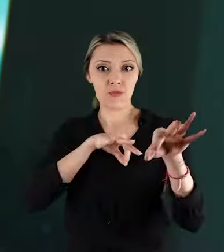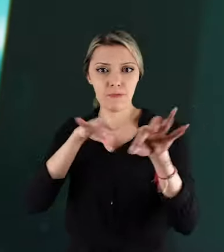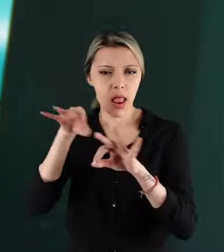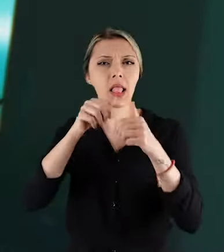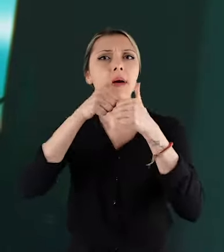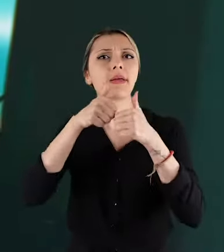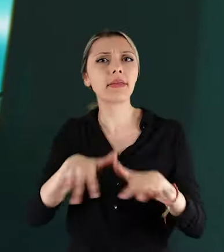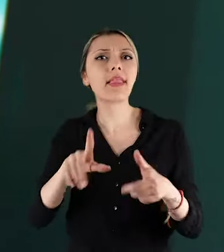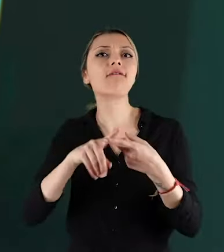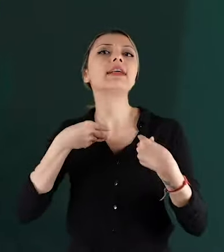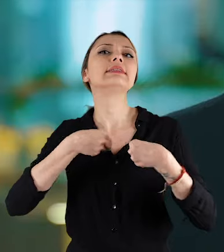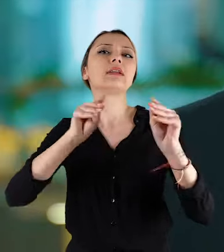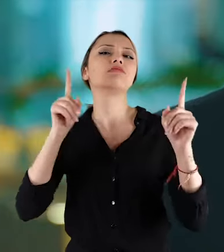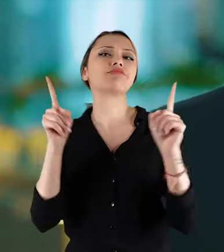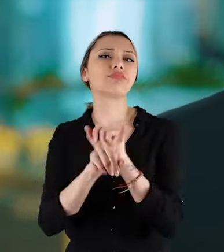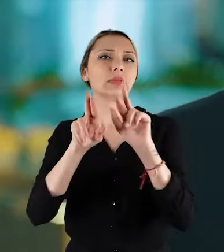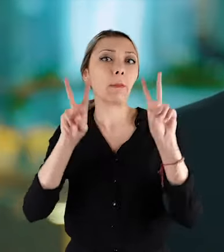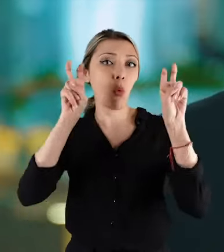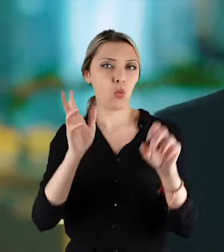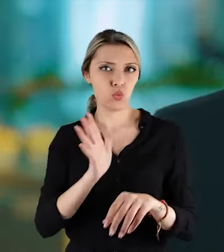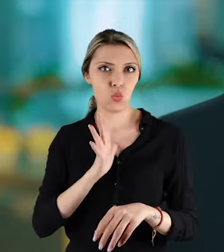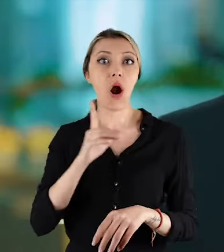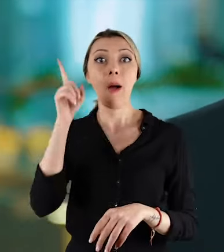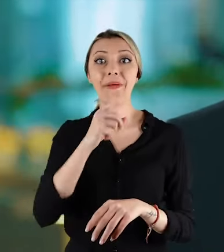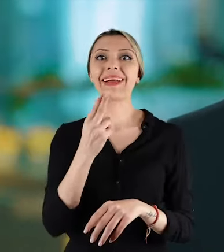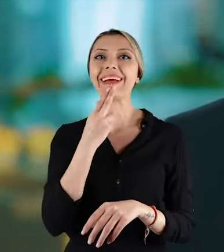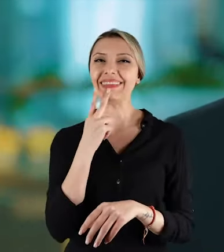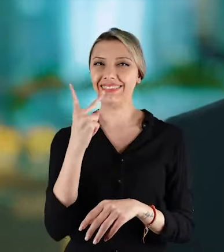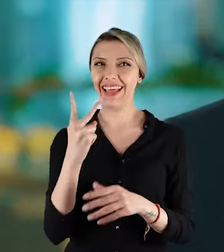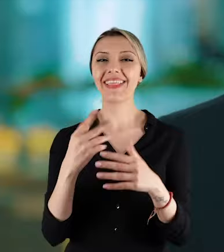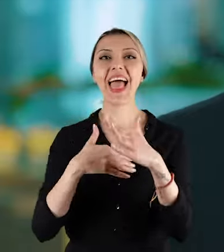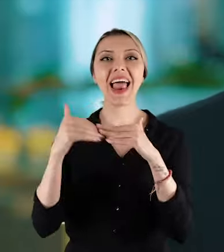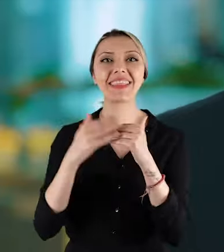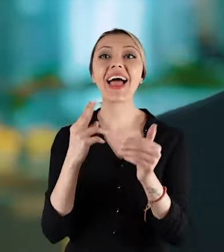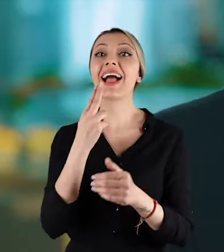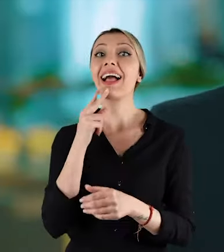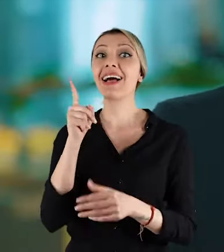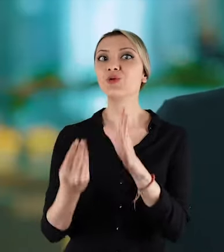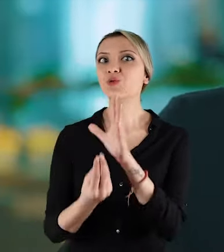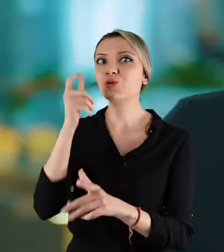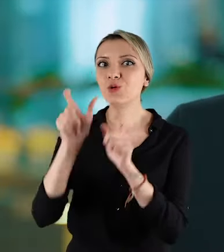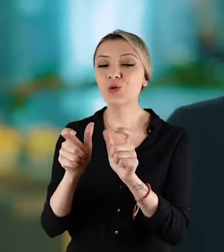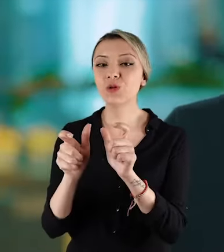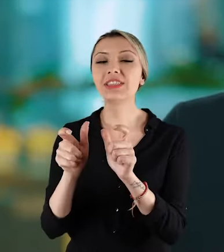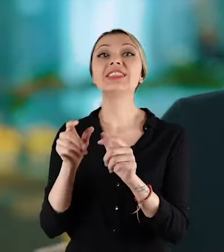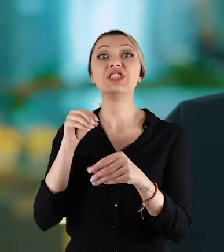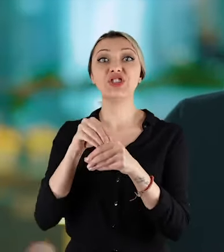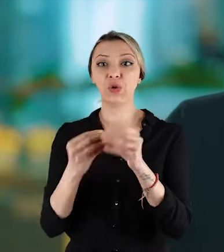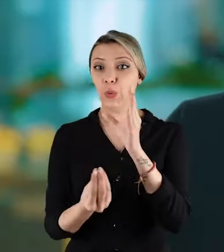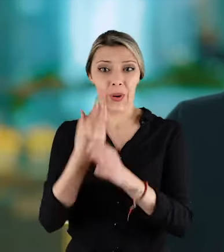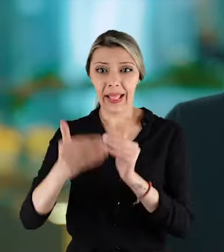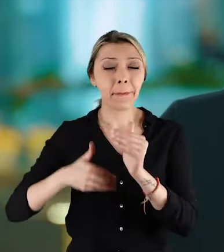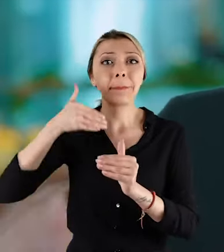planlanması, sistemlenmesi ve satışı gibi birçok konu geliyor. İşte kadınların elinden bu noktada kadın üreticilerin üretim dışındaki